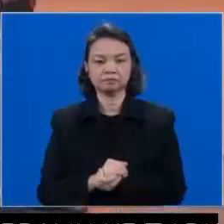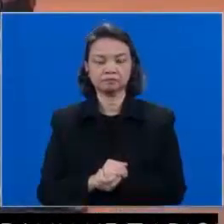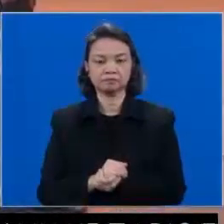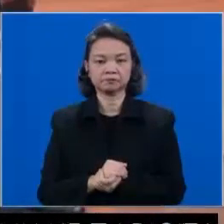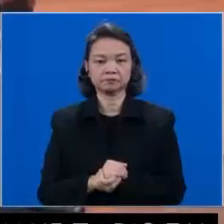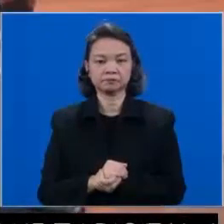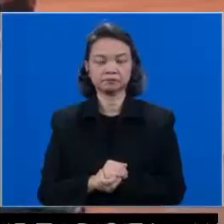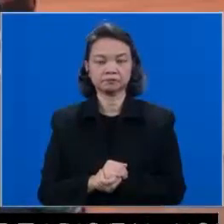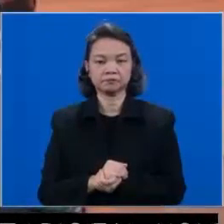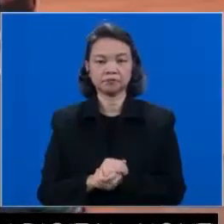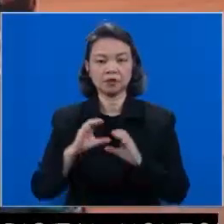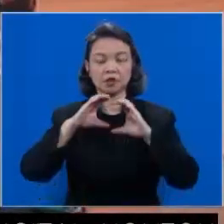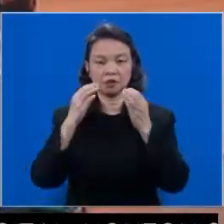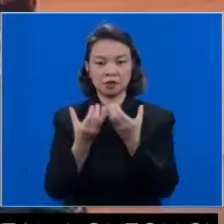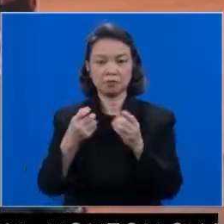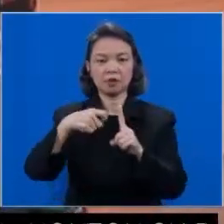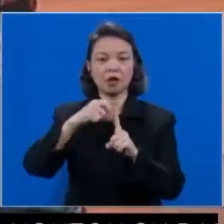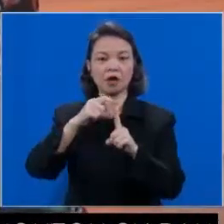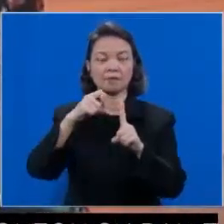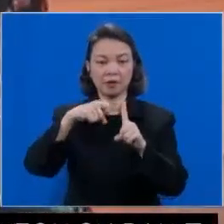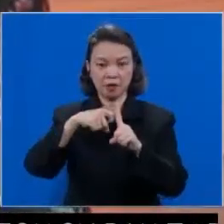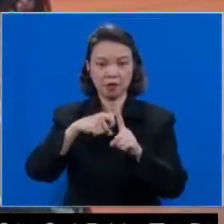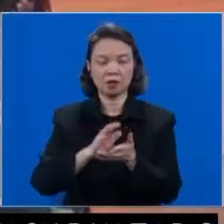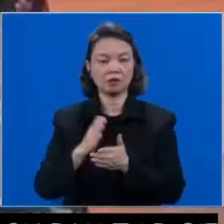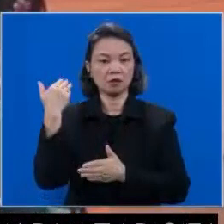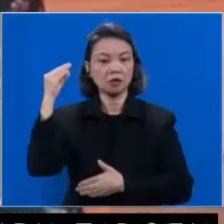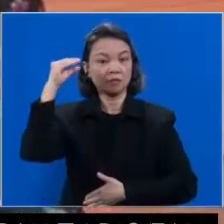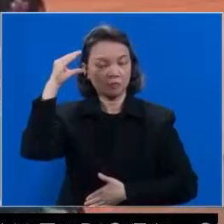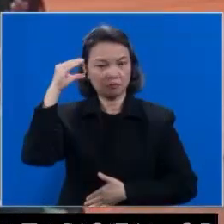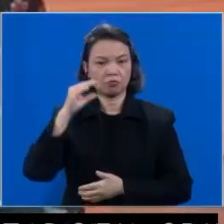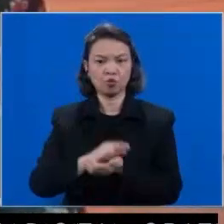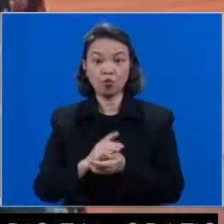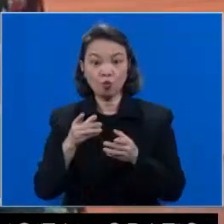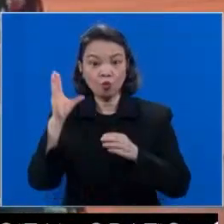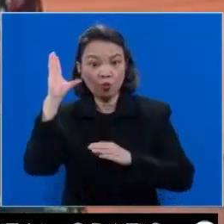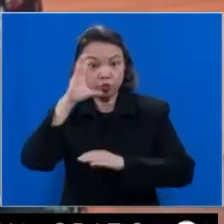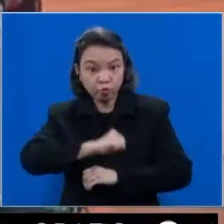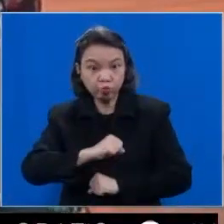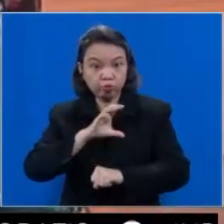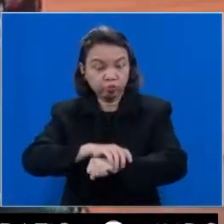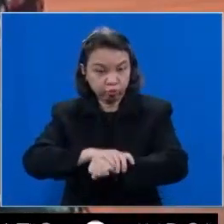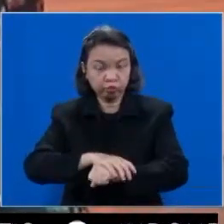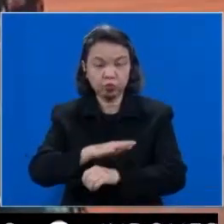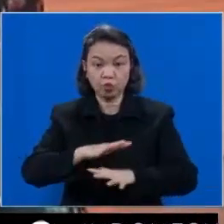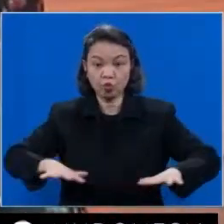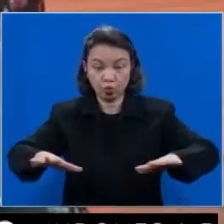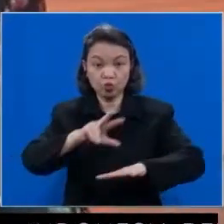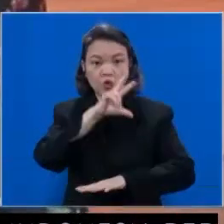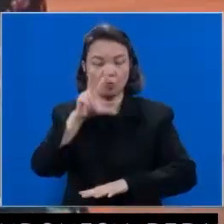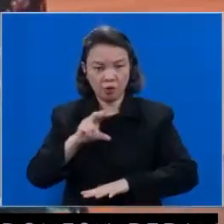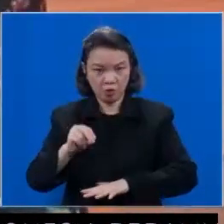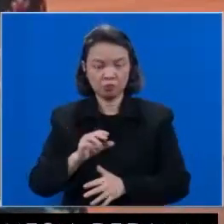tim KPK tadi malam hingga tadi pagi telah mengamankan beberapa pihak di wilayah Jawa Barat terkait